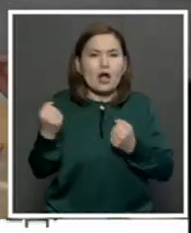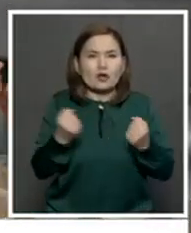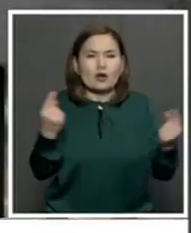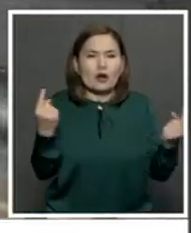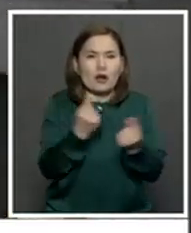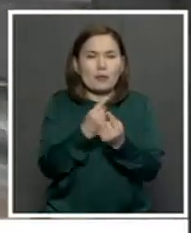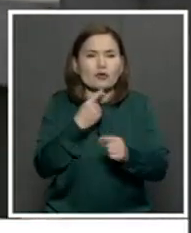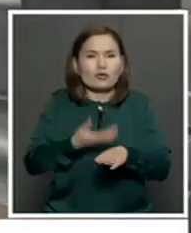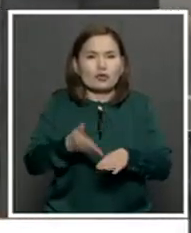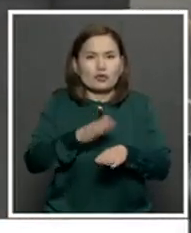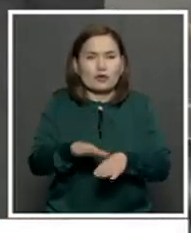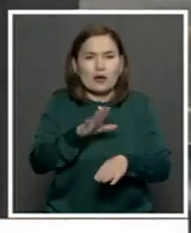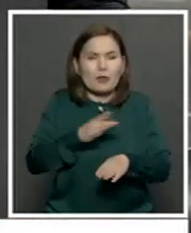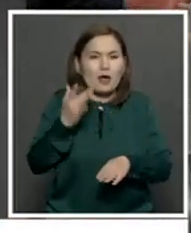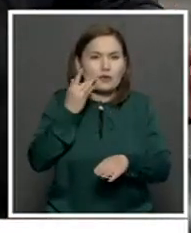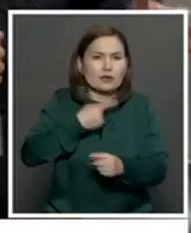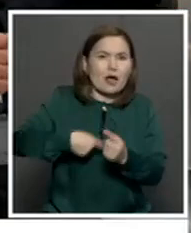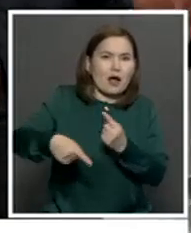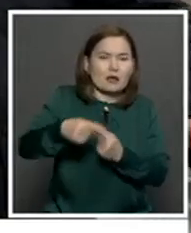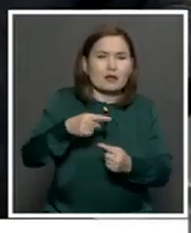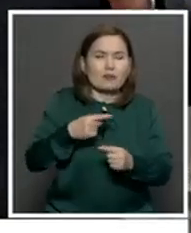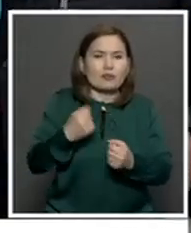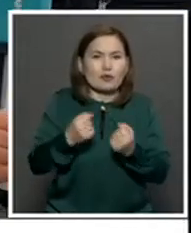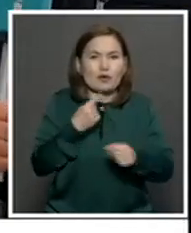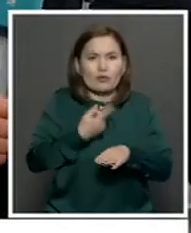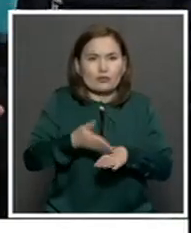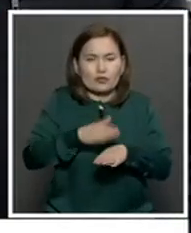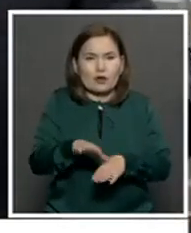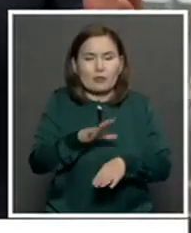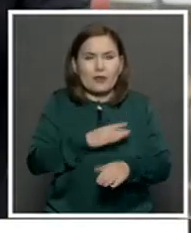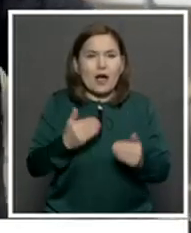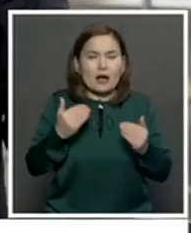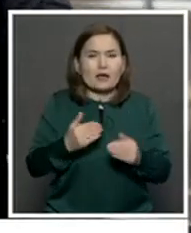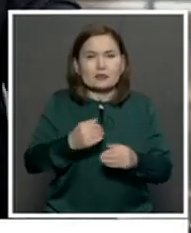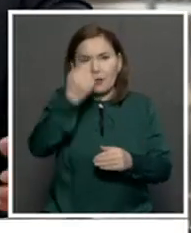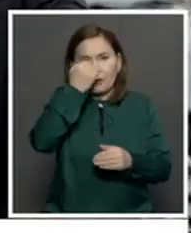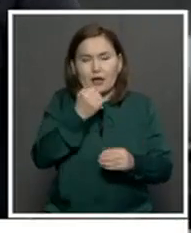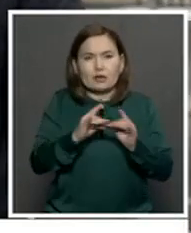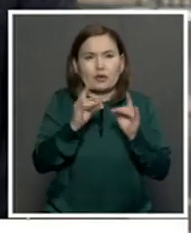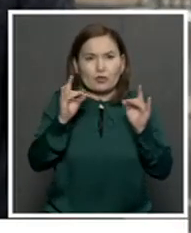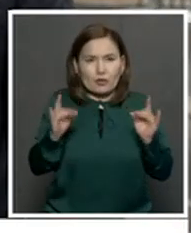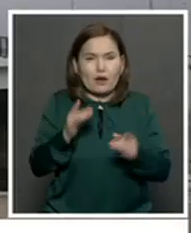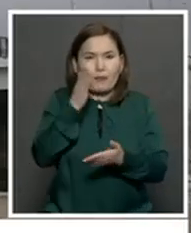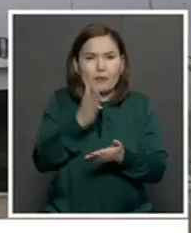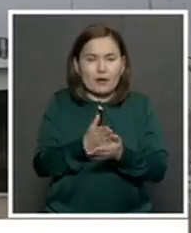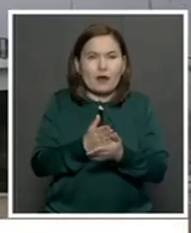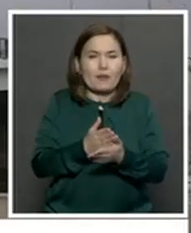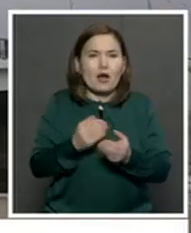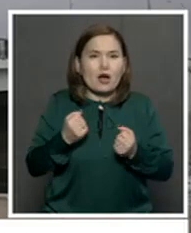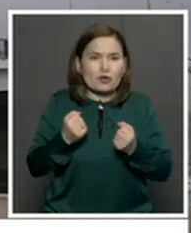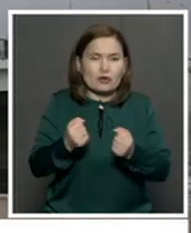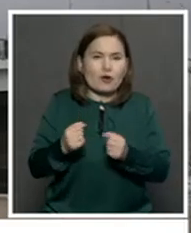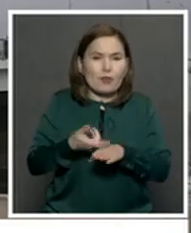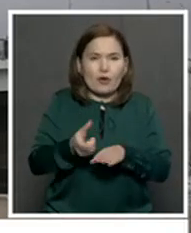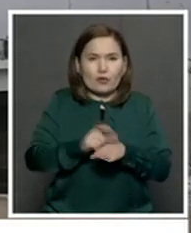келіп кету үшін айналма жолмен жүрсе, қазір осы көпір арқылы төте жолмен кіріп шығады. Қазалы,